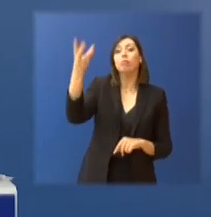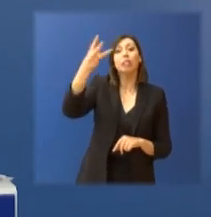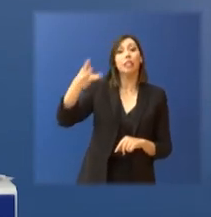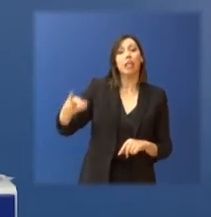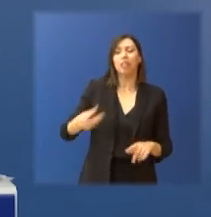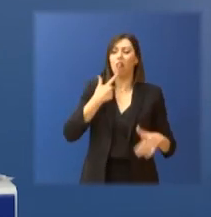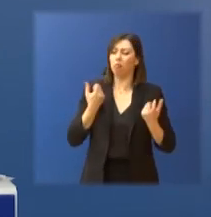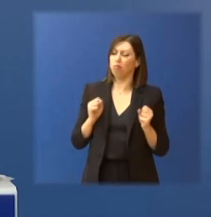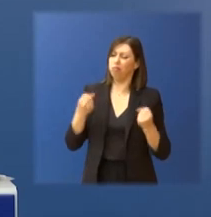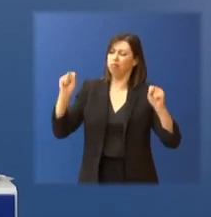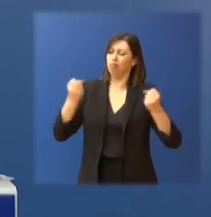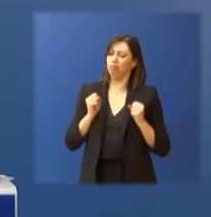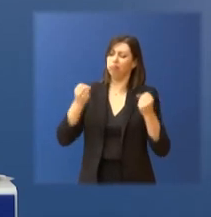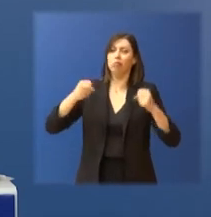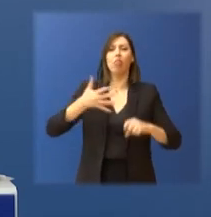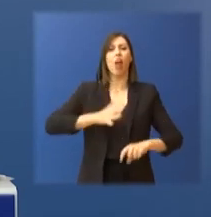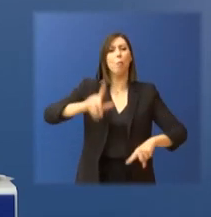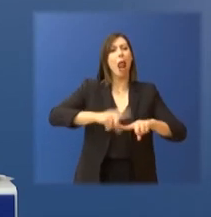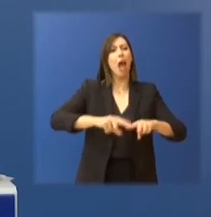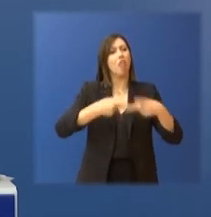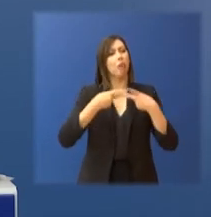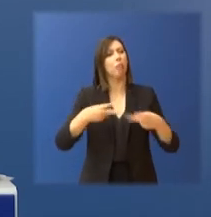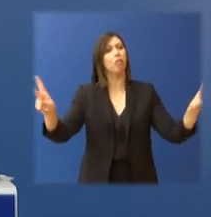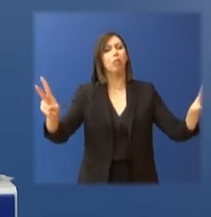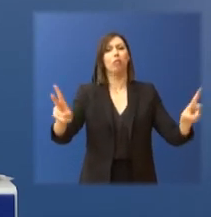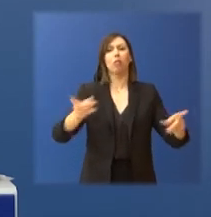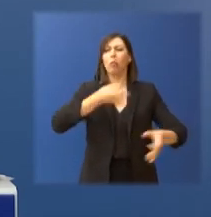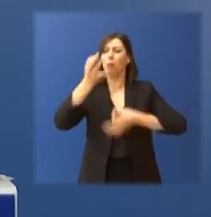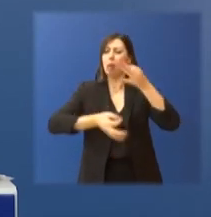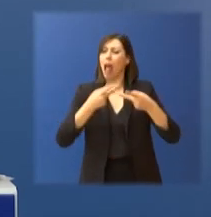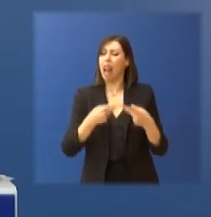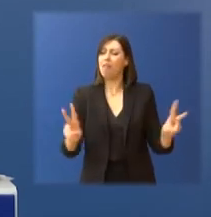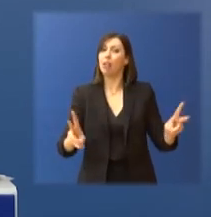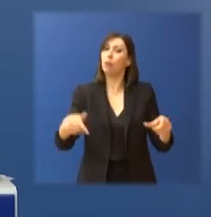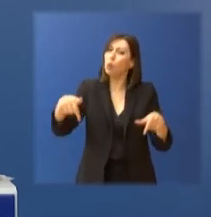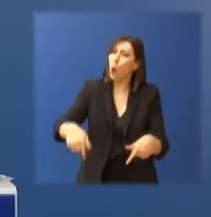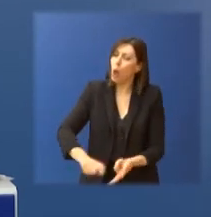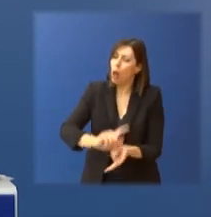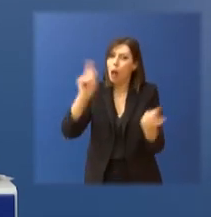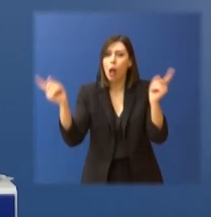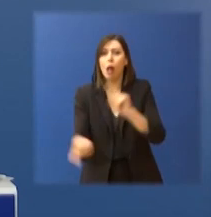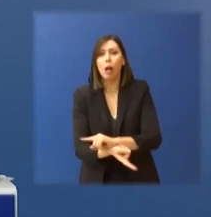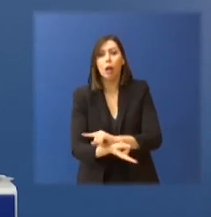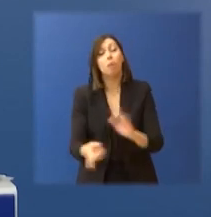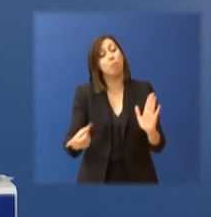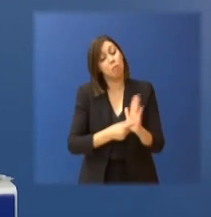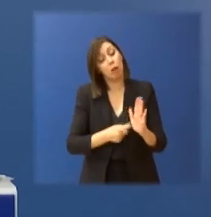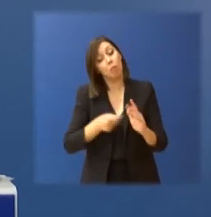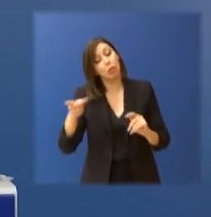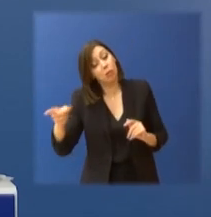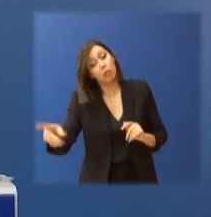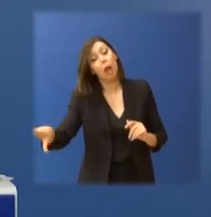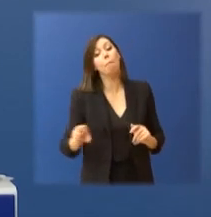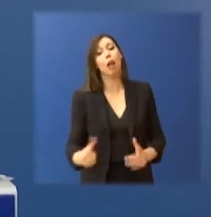στην Ελλάδα, οφείλουν να αναλάβουν τις πολιτικές τους ευθύνες, άμεσα και γενναία. Οφείλουν να παραδεχτούν το